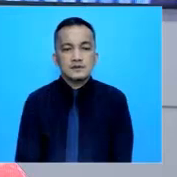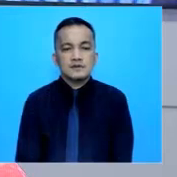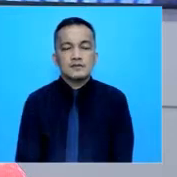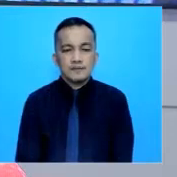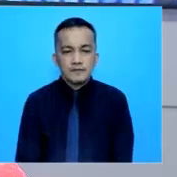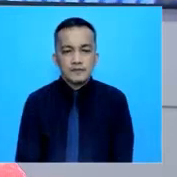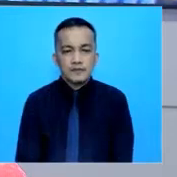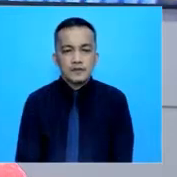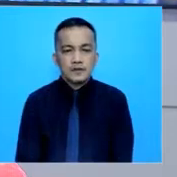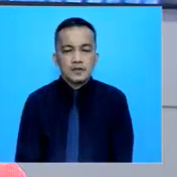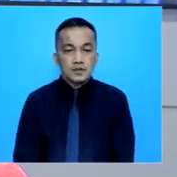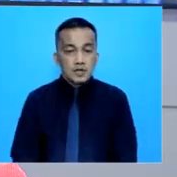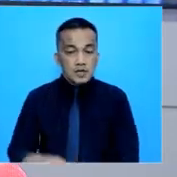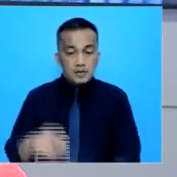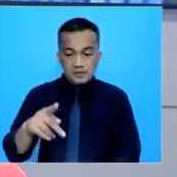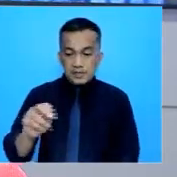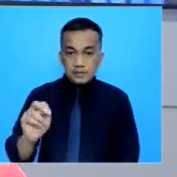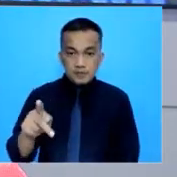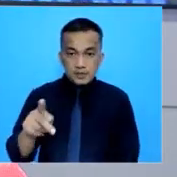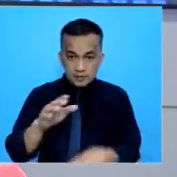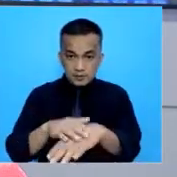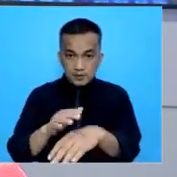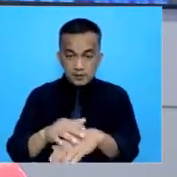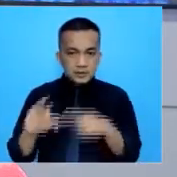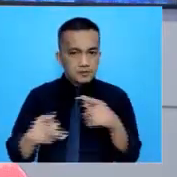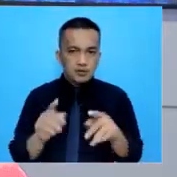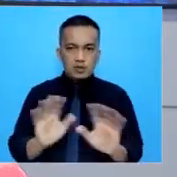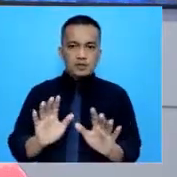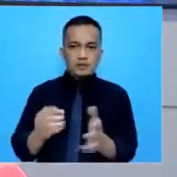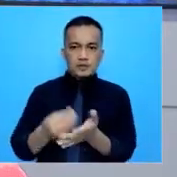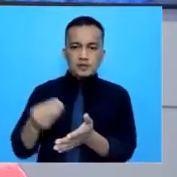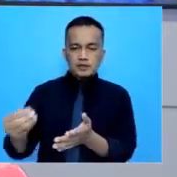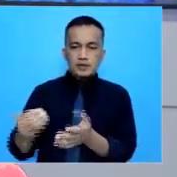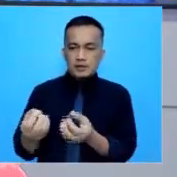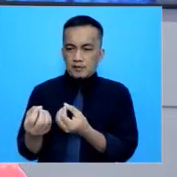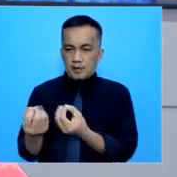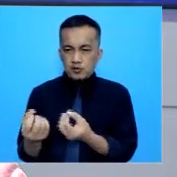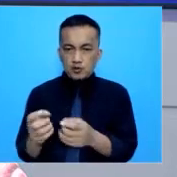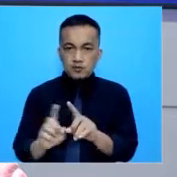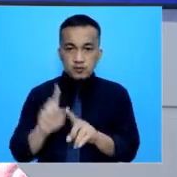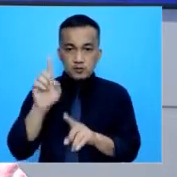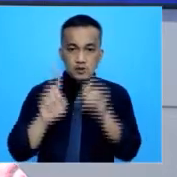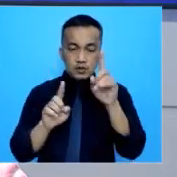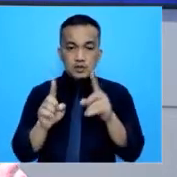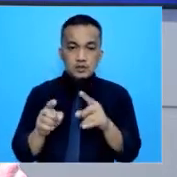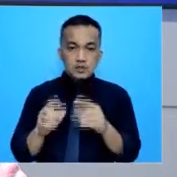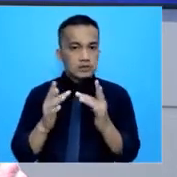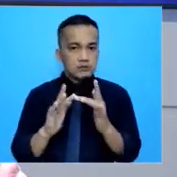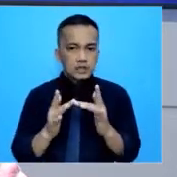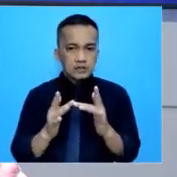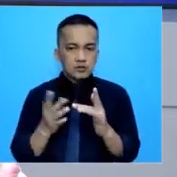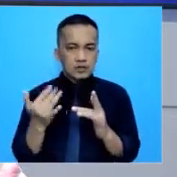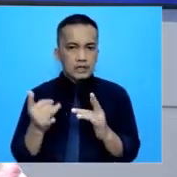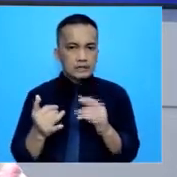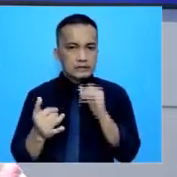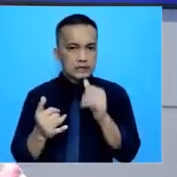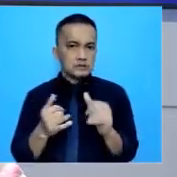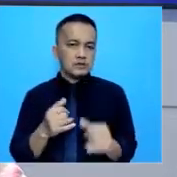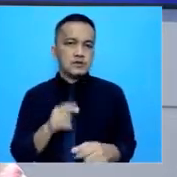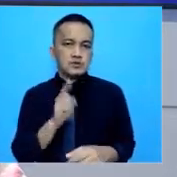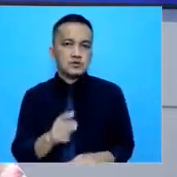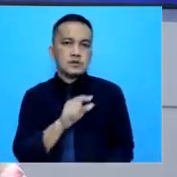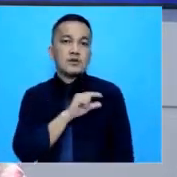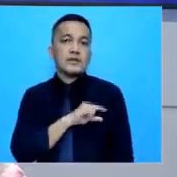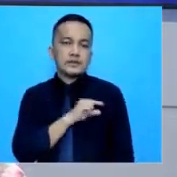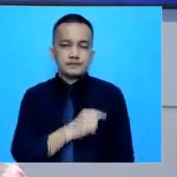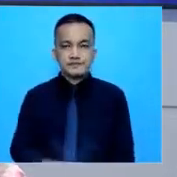Nagbabala ang PNP sa publiko na huwag bumili ng mga paputok at pailaw online dahil hindi raw sigurado ang kalidad ng mga ito.